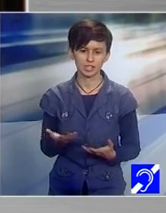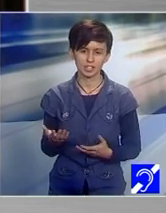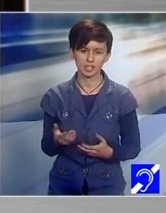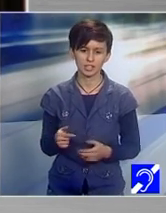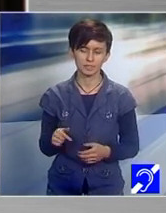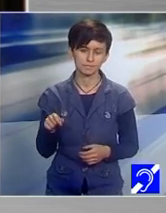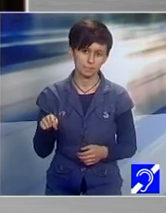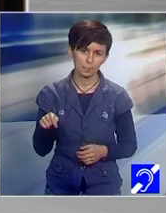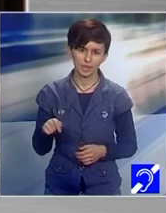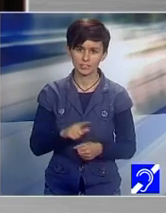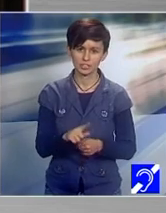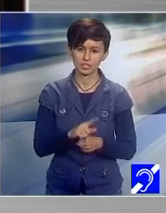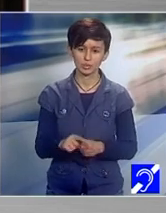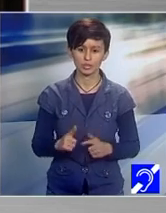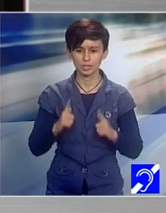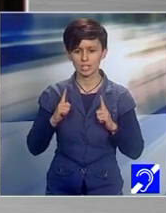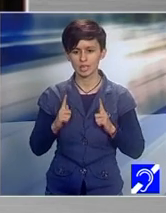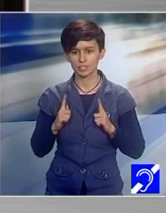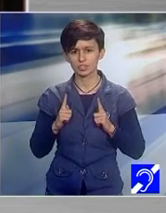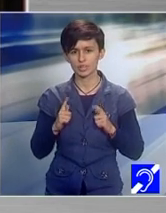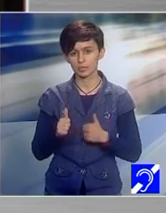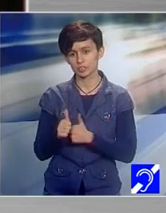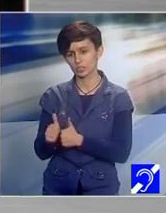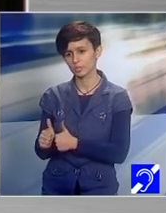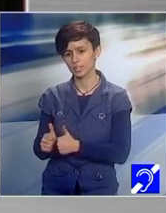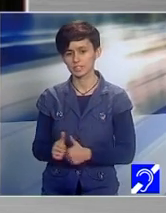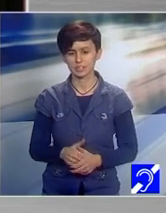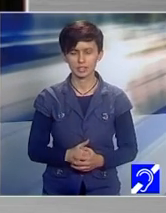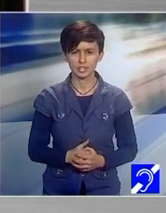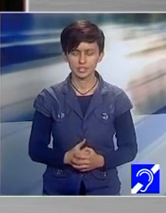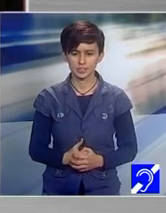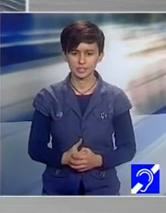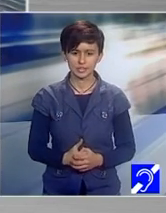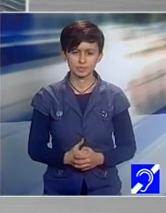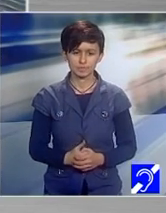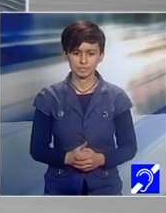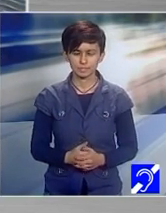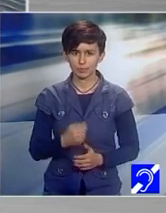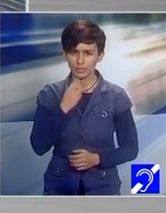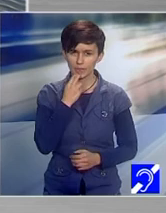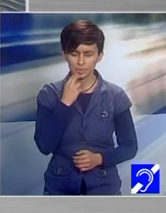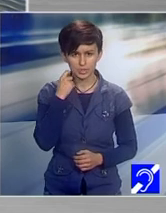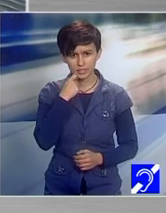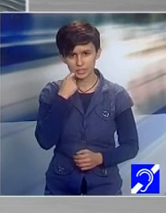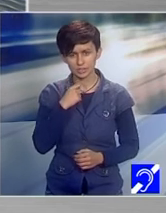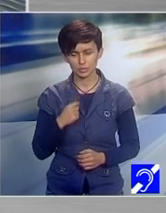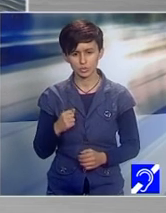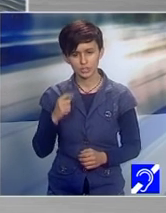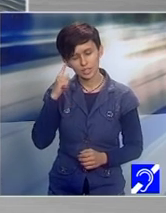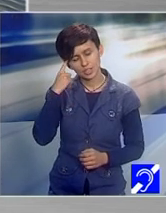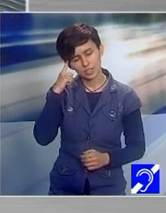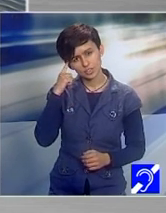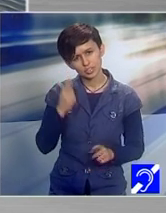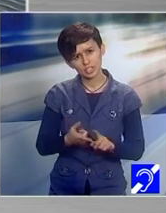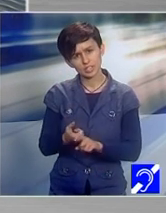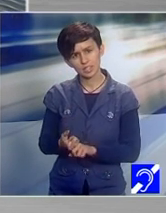acest pont îl vor vreau să vă întreb altceva. De ce știe poliția din Cluj despre semnele pe care